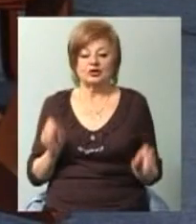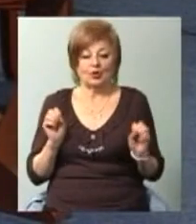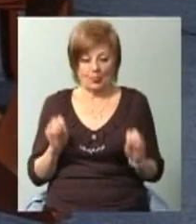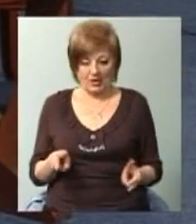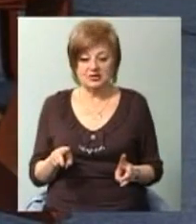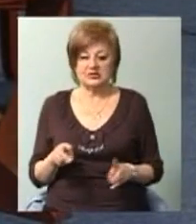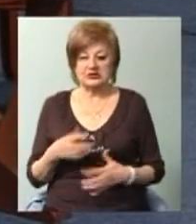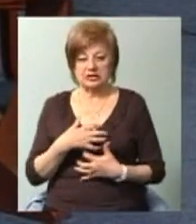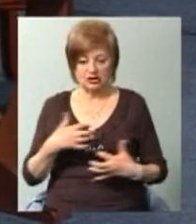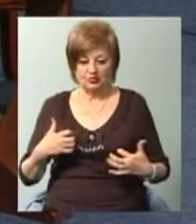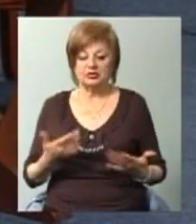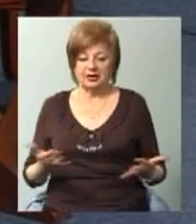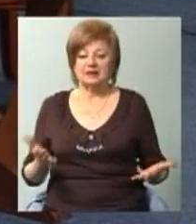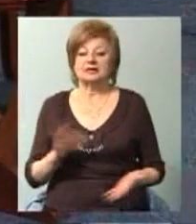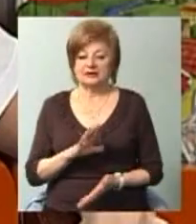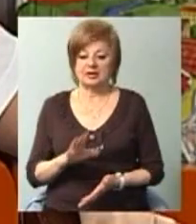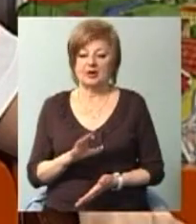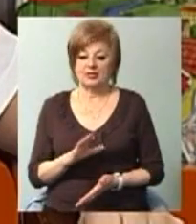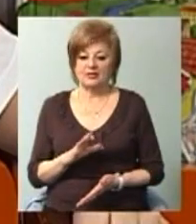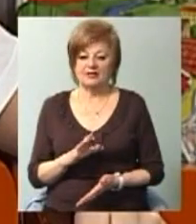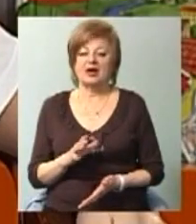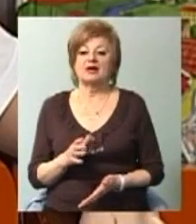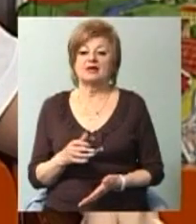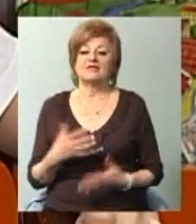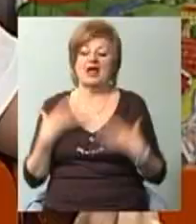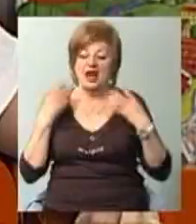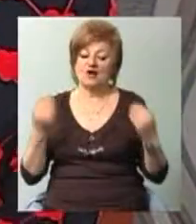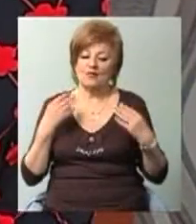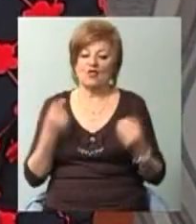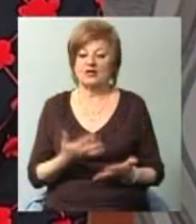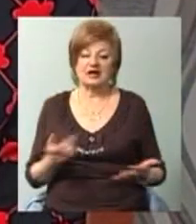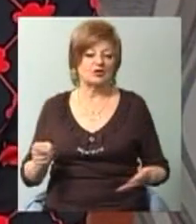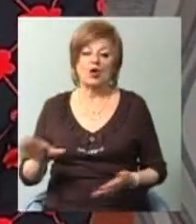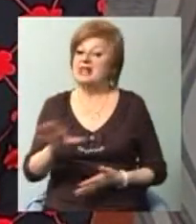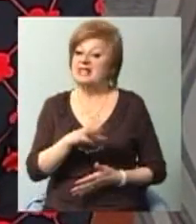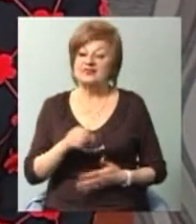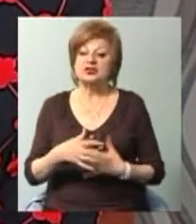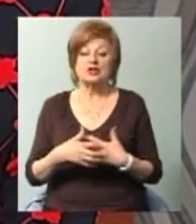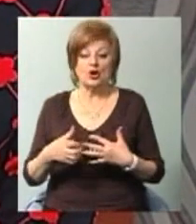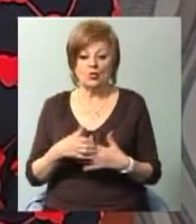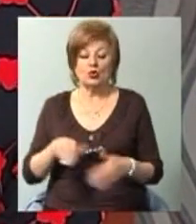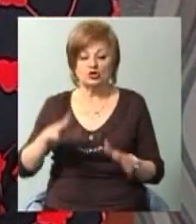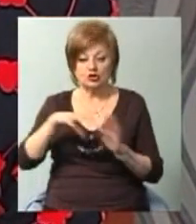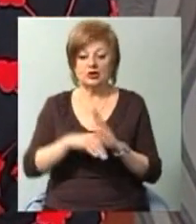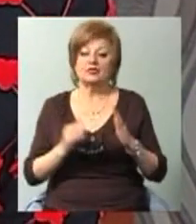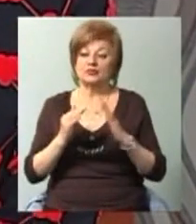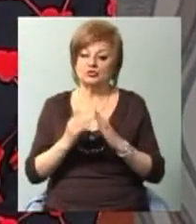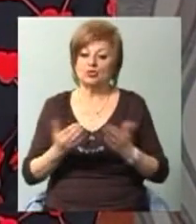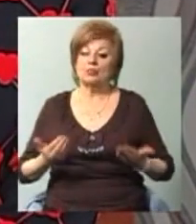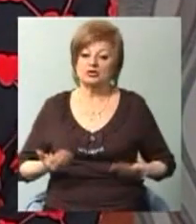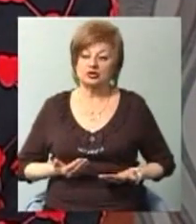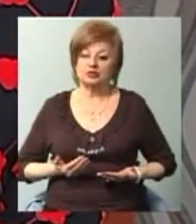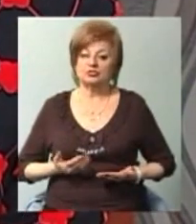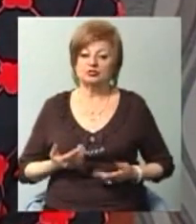тварин. Буває. Бувають і тримають і леопардів, і львів. Ще знаю, що не всі кішки, вони живуть вдома. Є й дикі кішки. Вони